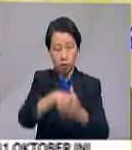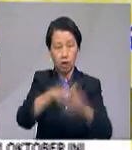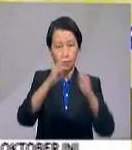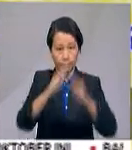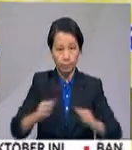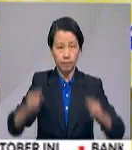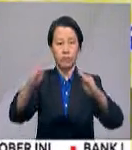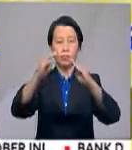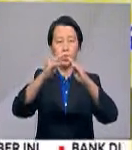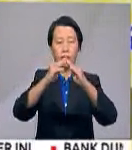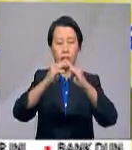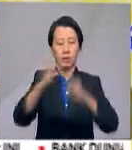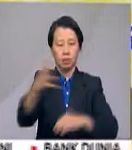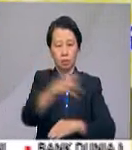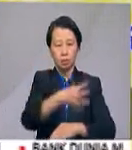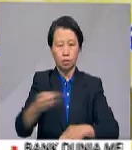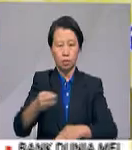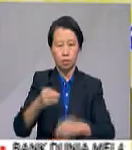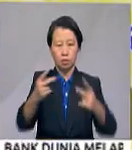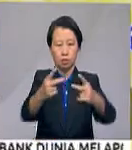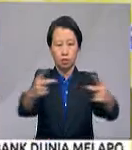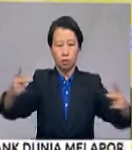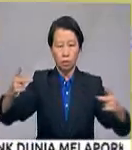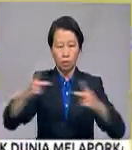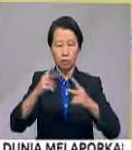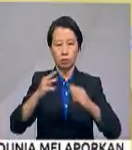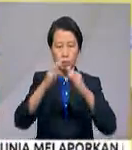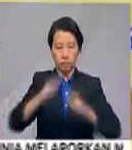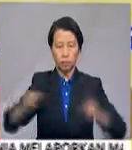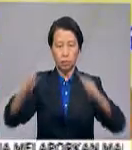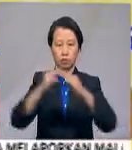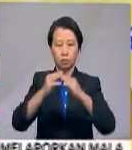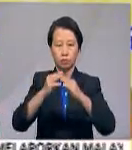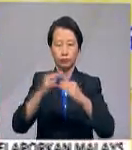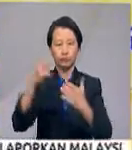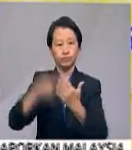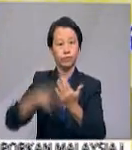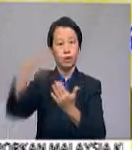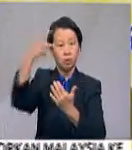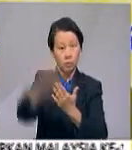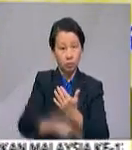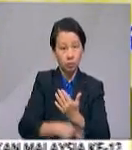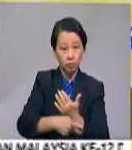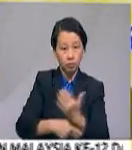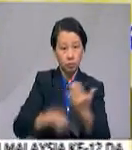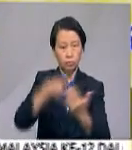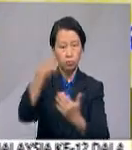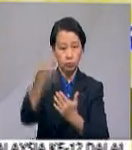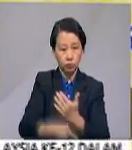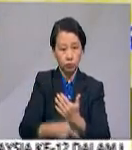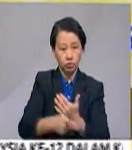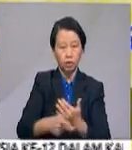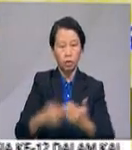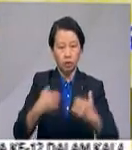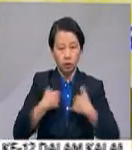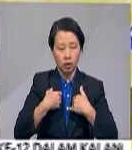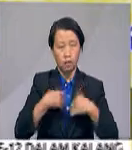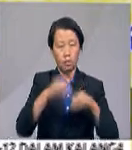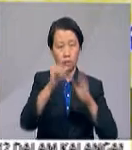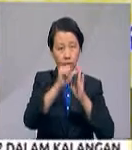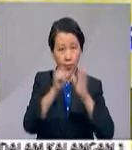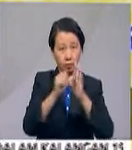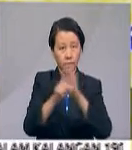masjid dan dalam kawasan masjid. Program yang membawa jenama tertentu